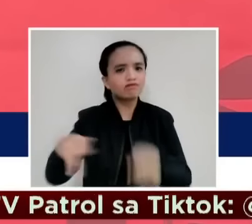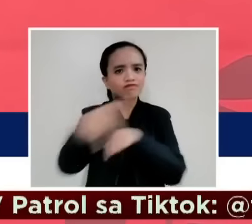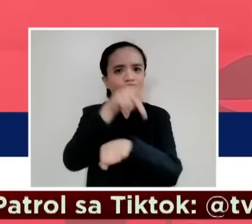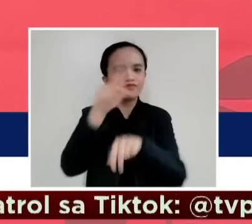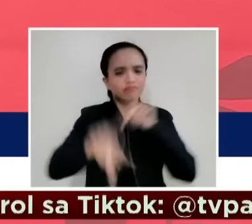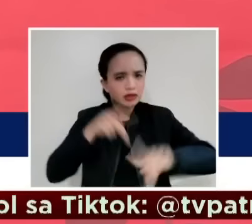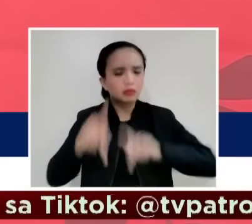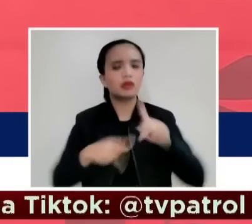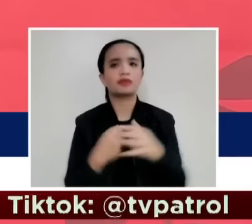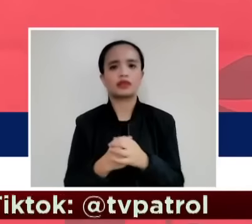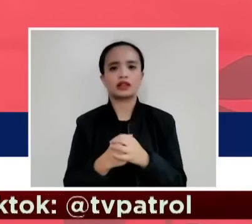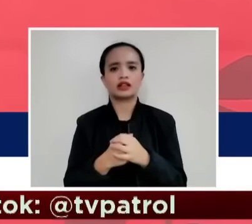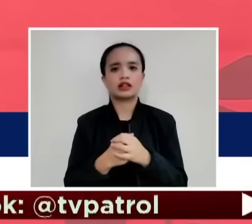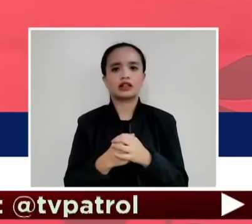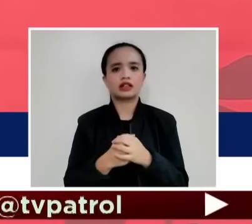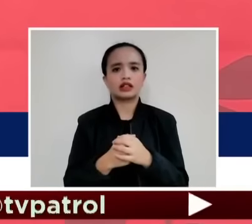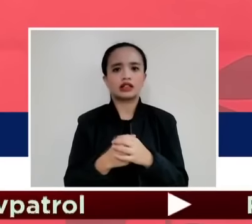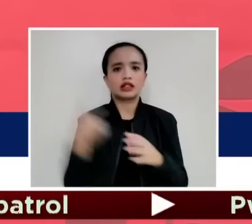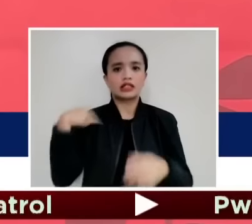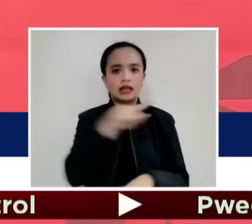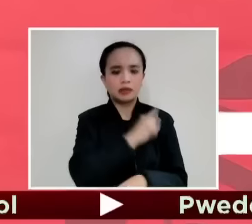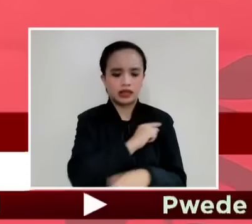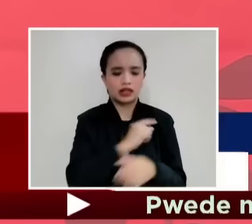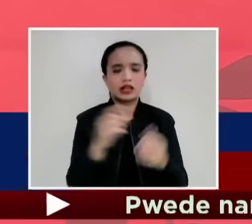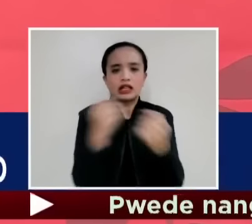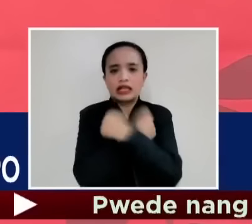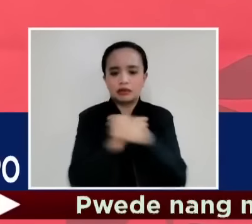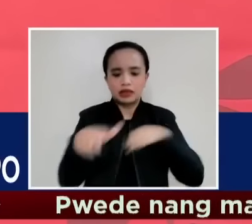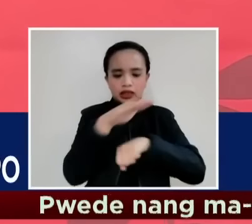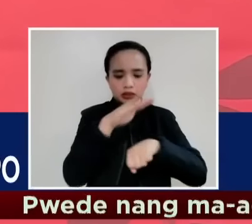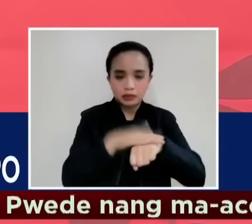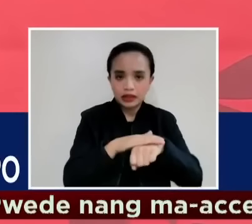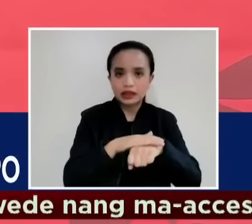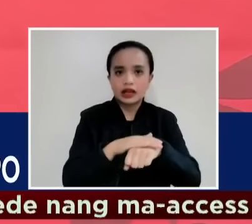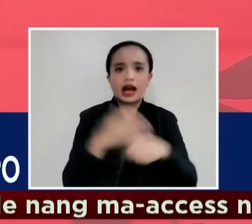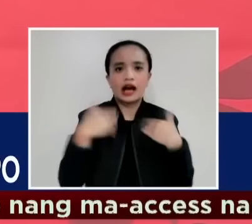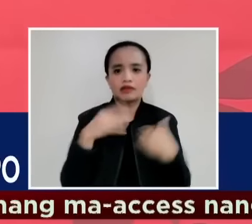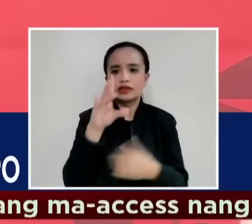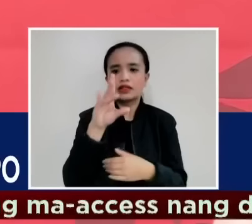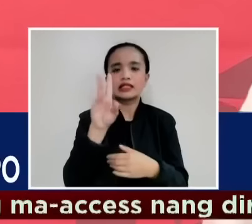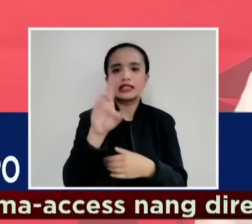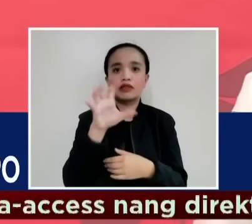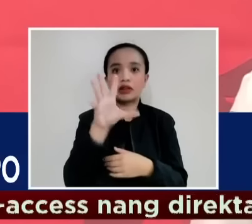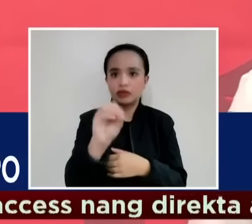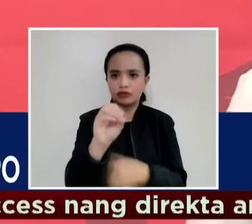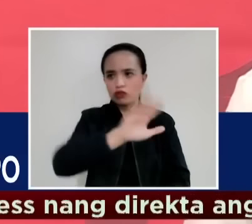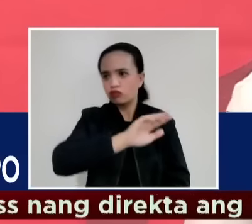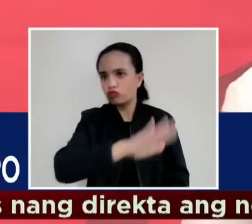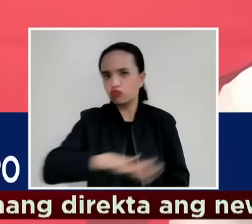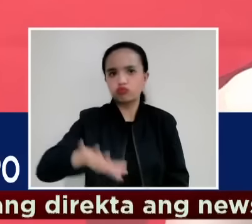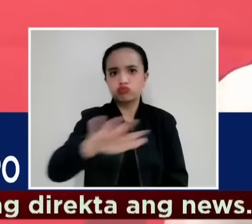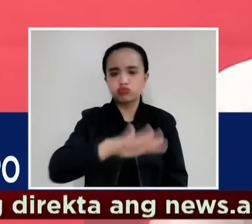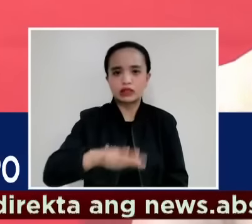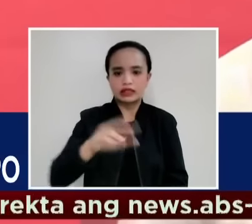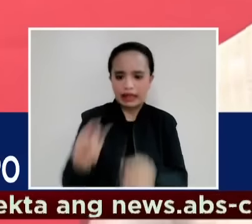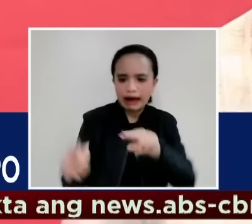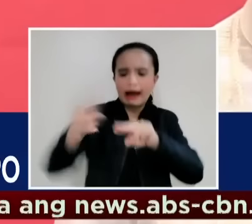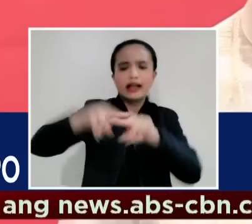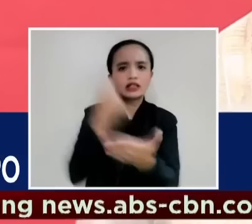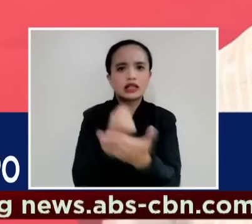makabayan, makabayan koalisyon ay meron pong 750 across the board salary increase sa lahat